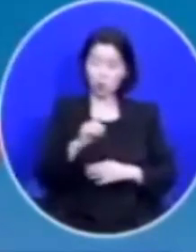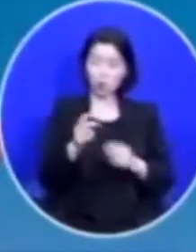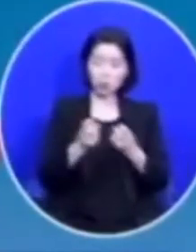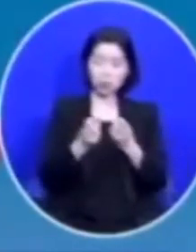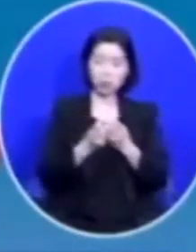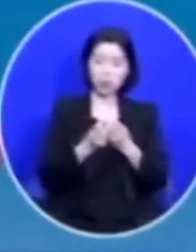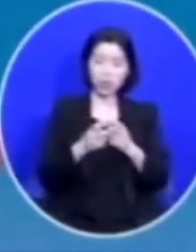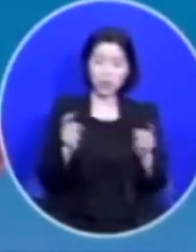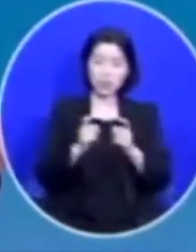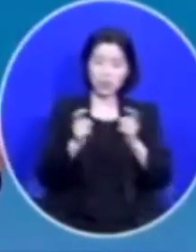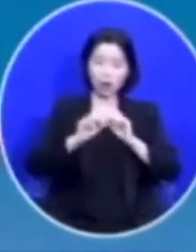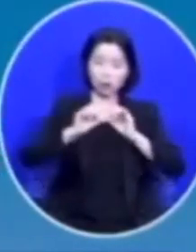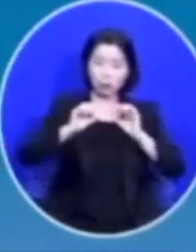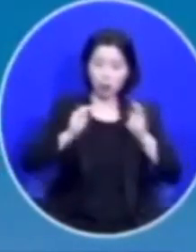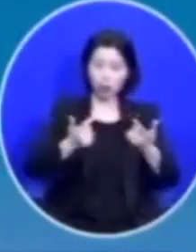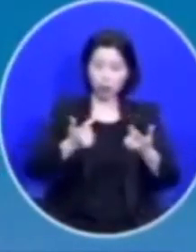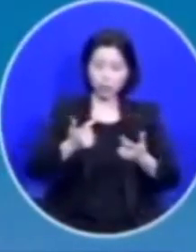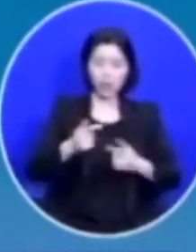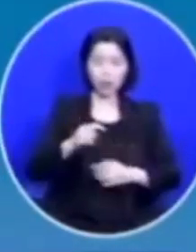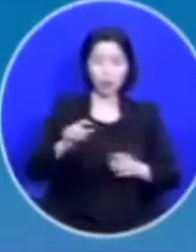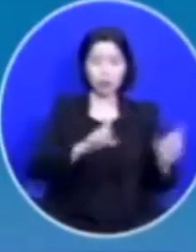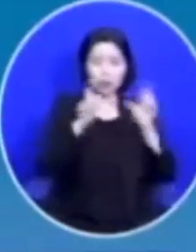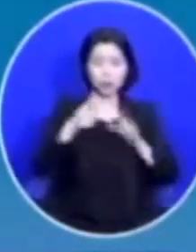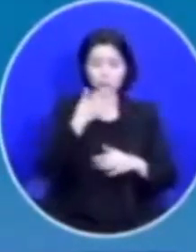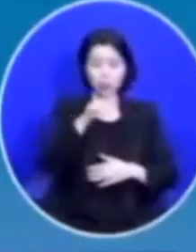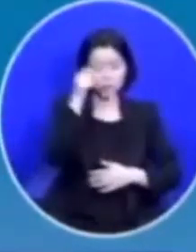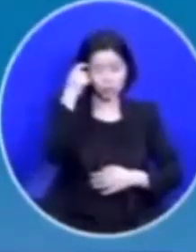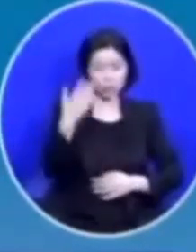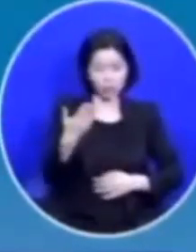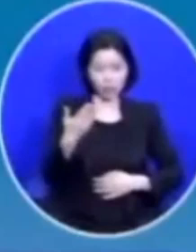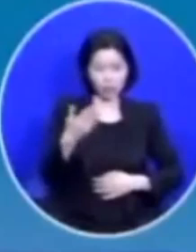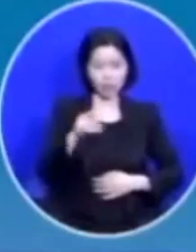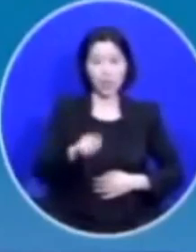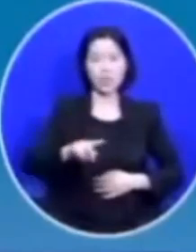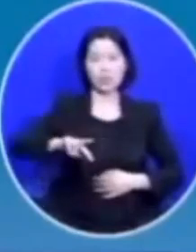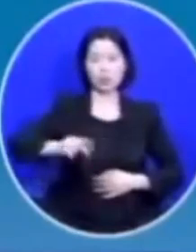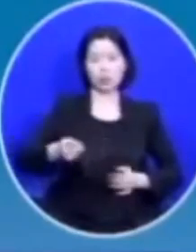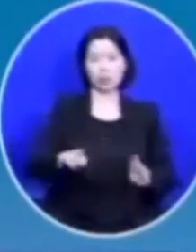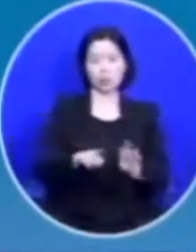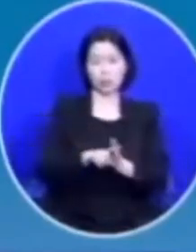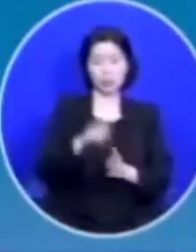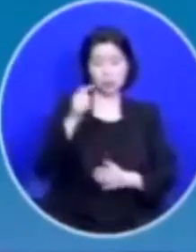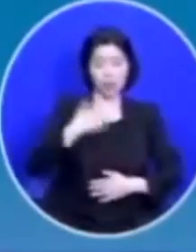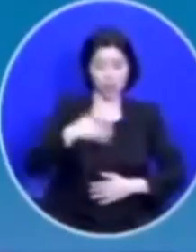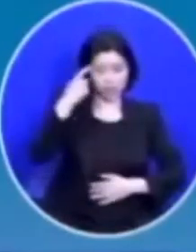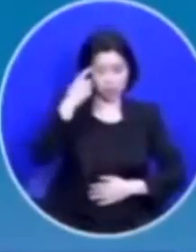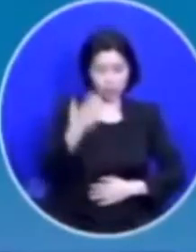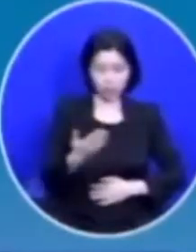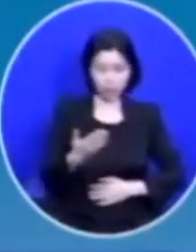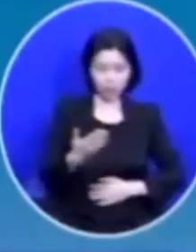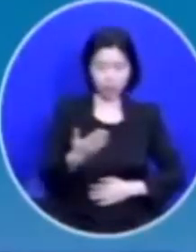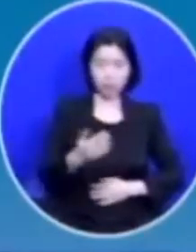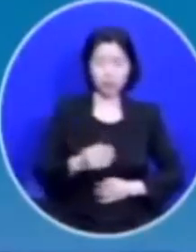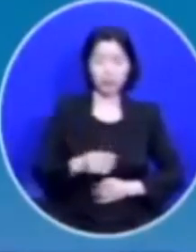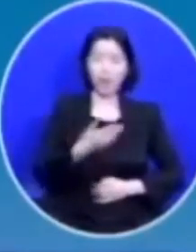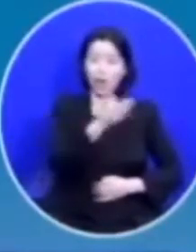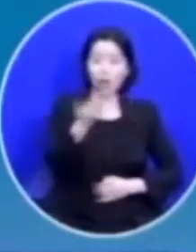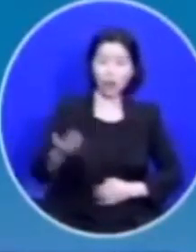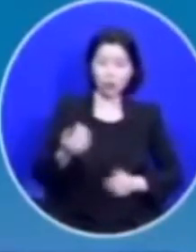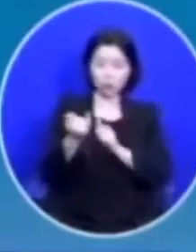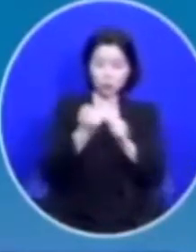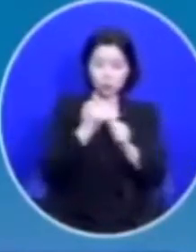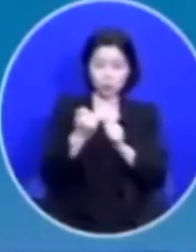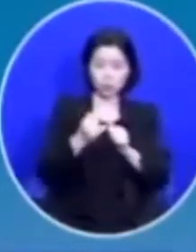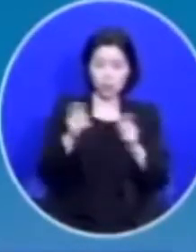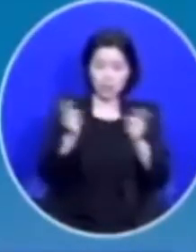사느냐 이것도 믿음 인거 하십니까 여러분 부부싸움 아 안 하고 사는